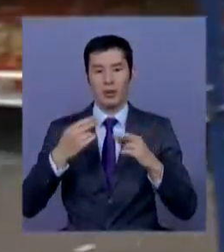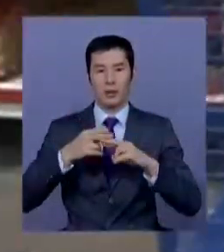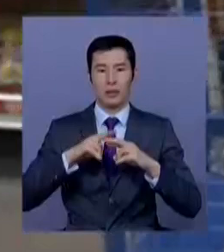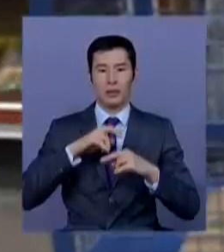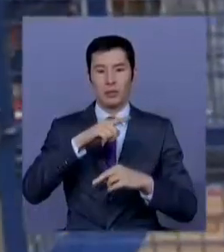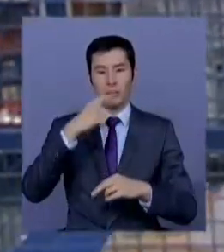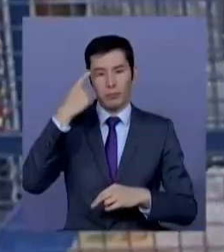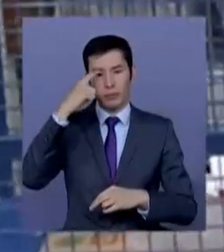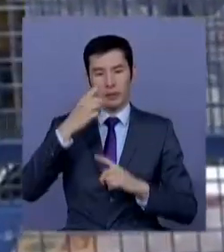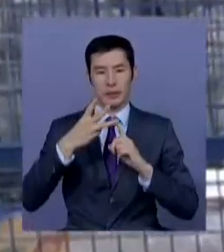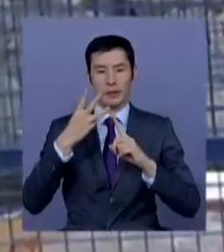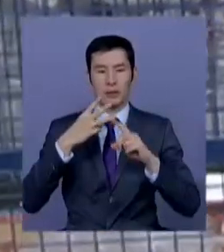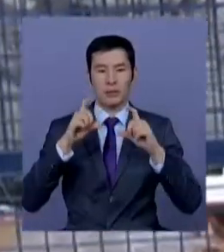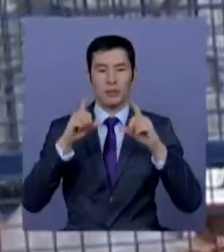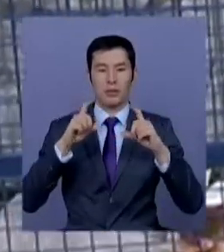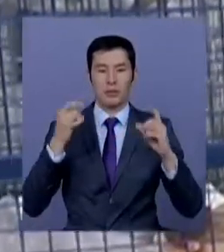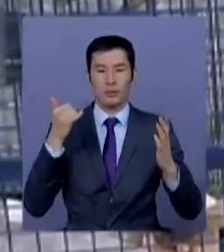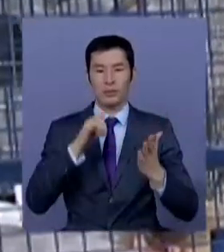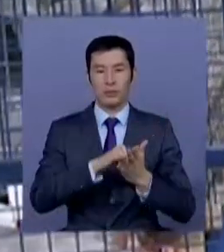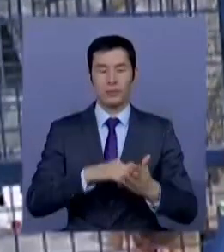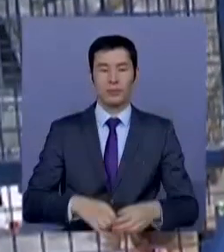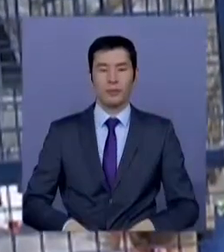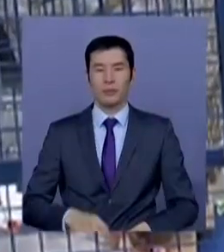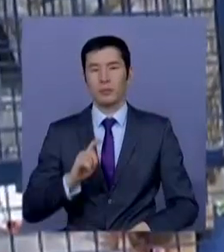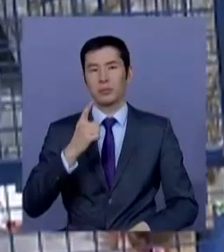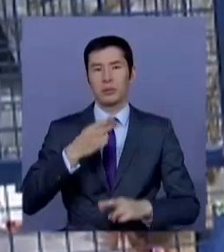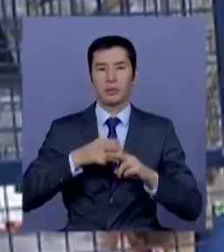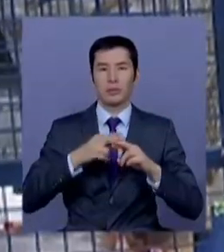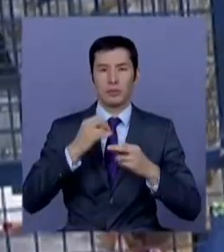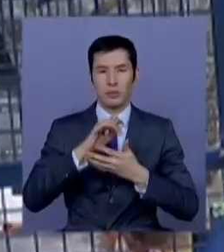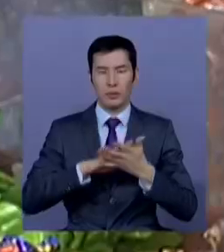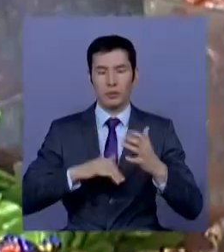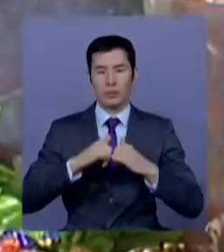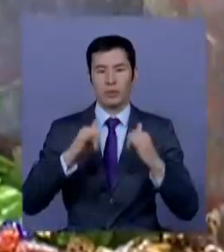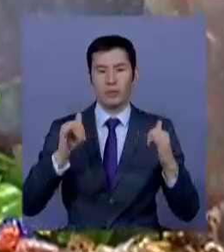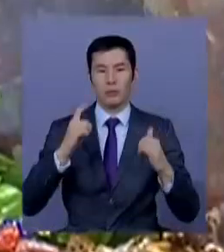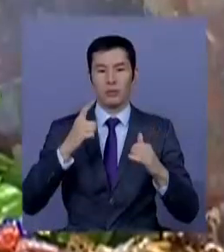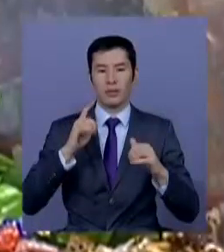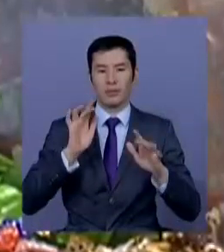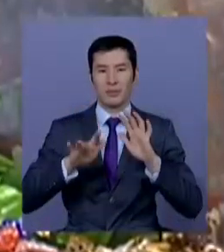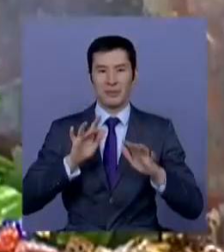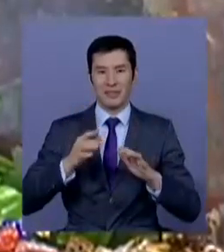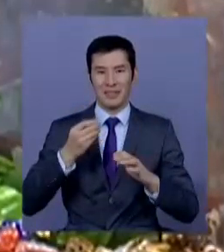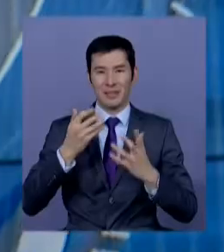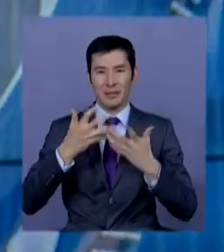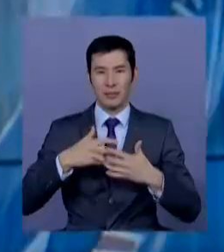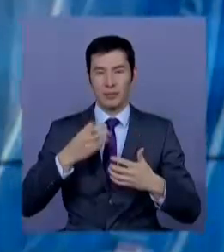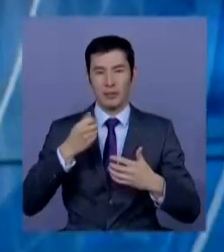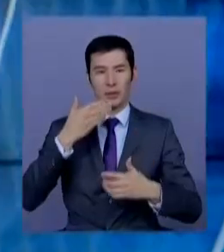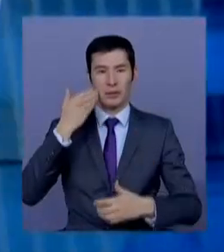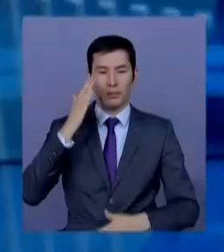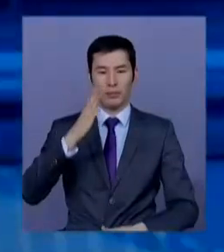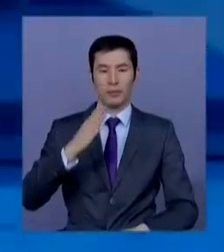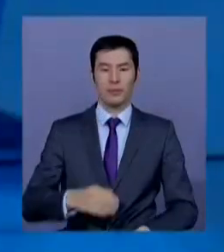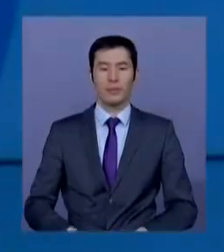мұндай кассаларды басқа да филиалдарда ашуды көздеп отыр. Себебі бұл кассирлердің жұмысын анағұрлым жеңілдеткен.